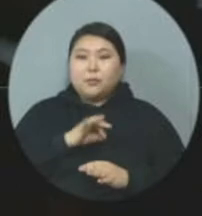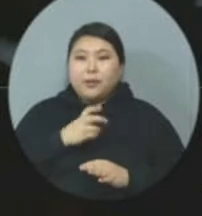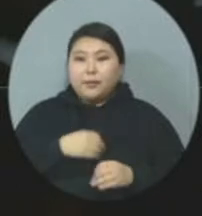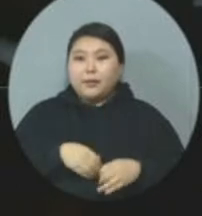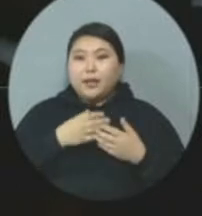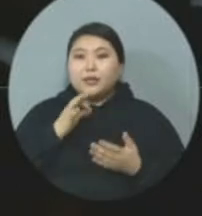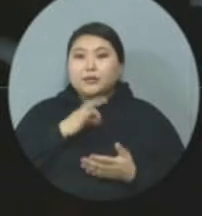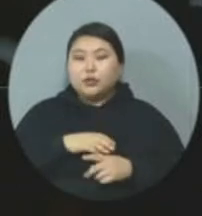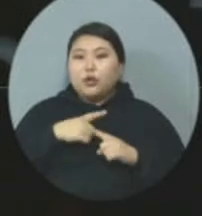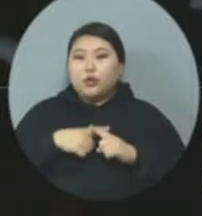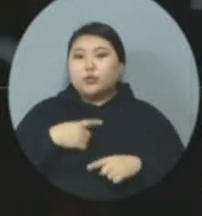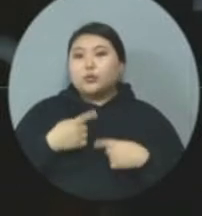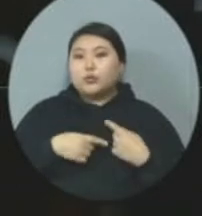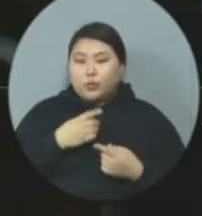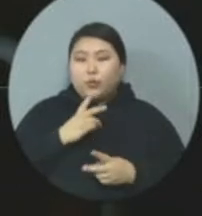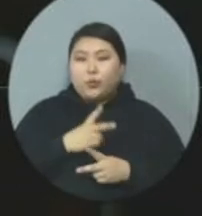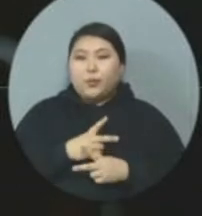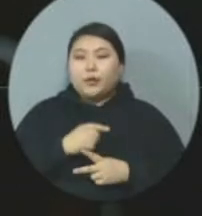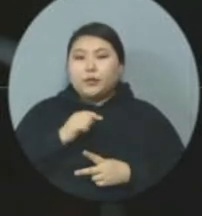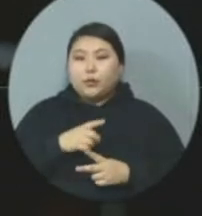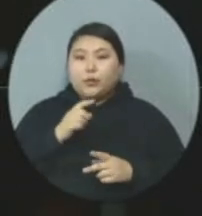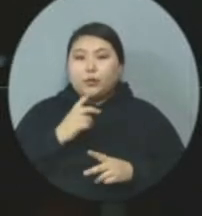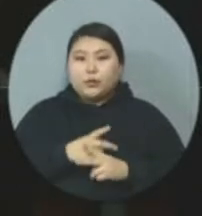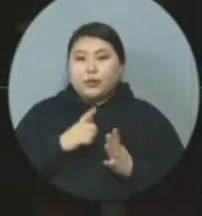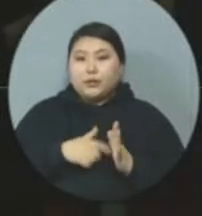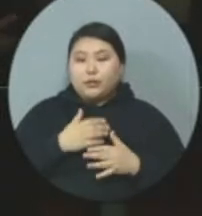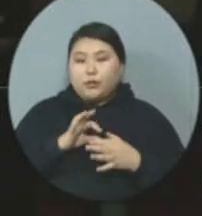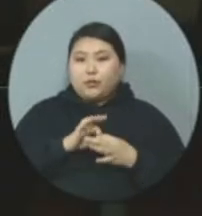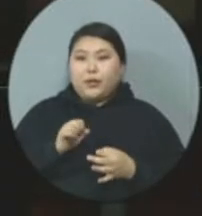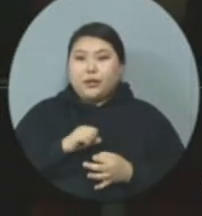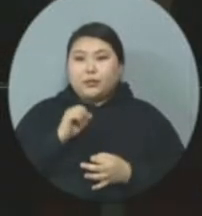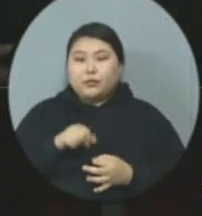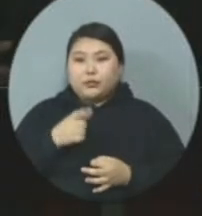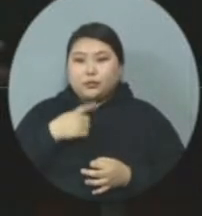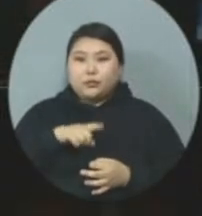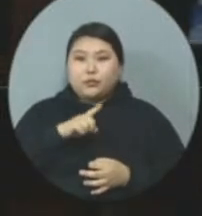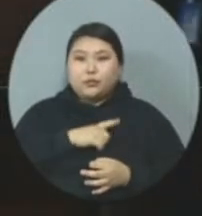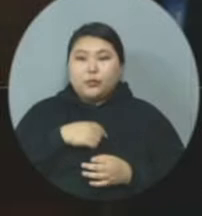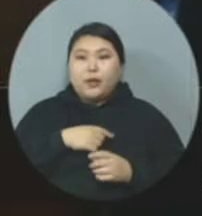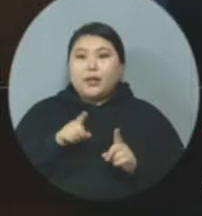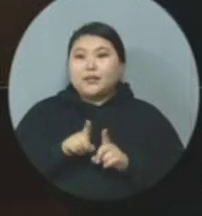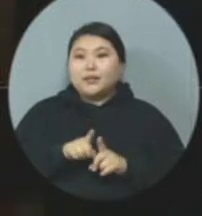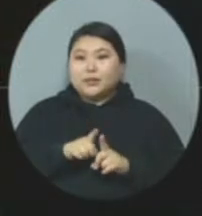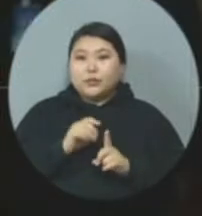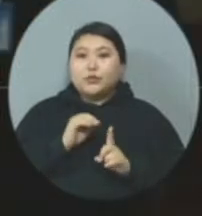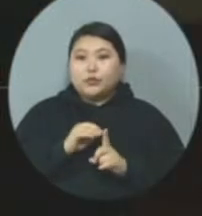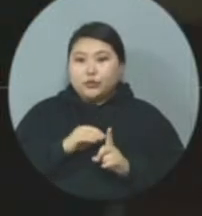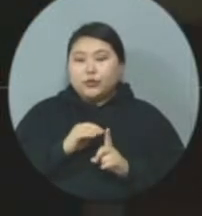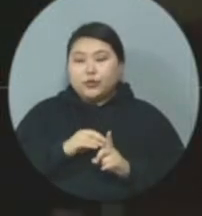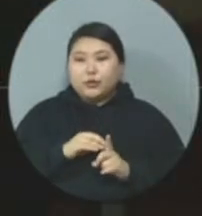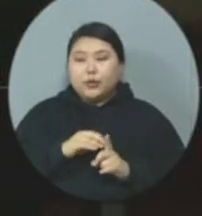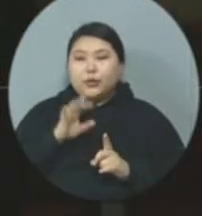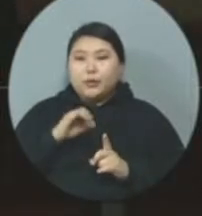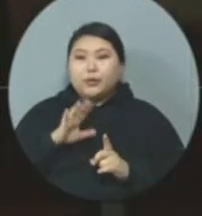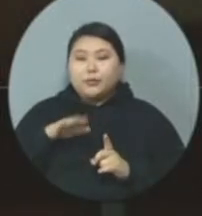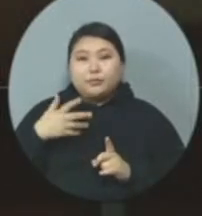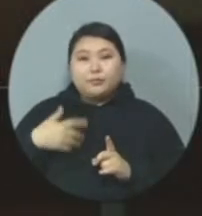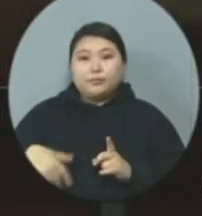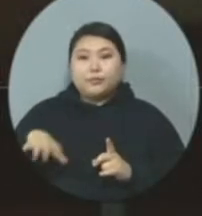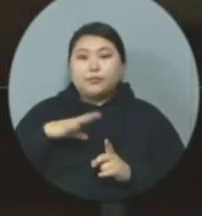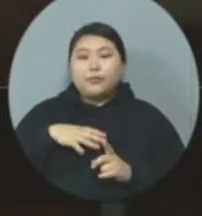ашиглахыг хориглох хууль гэж байгаа. За энэ хуулийн хэрэгжилттэй холбоотой асуудлууд энэ дээр мөн одоо адилхан өндөгдөн. А тэгэхээр бид